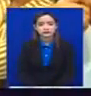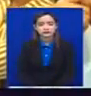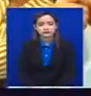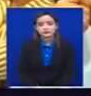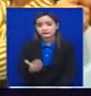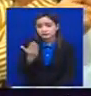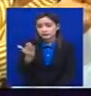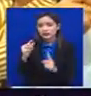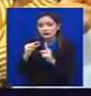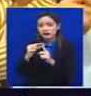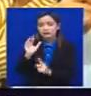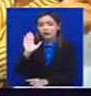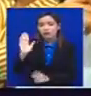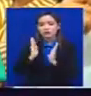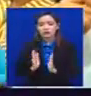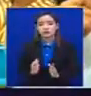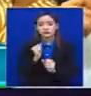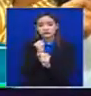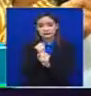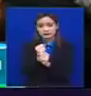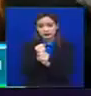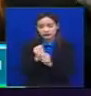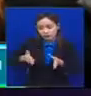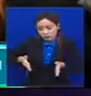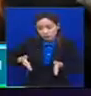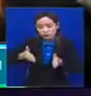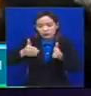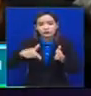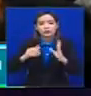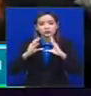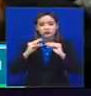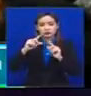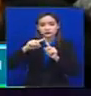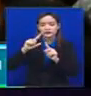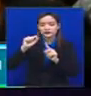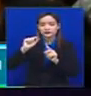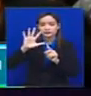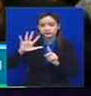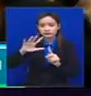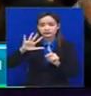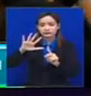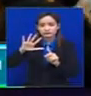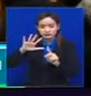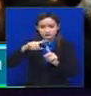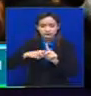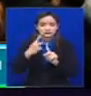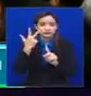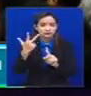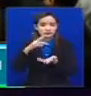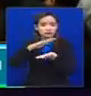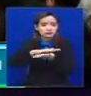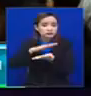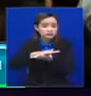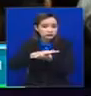นี่คือคำยืนยันของเจ้าหน้าที่กรมทางหลวงในการประชุมเมื่อวันที่25มีนาคม2559ที่โรงเรียนทวารว